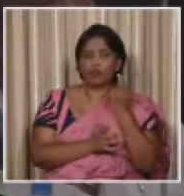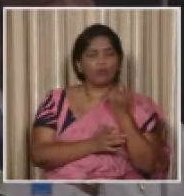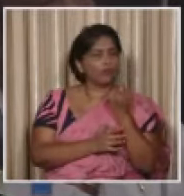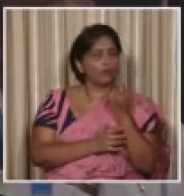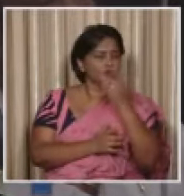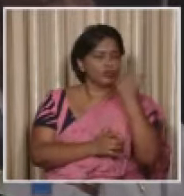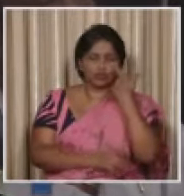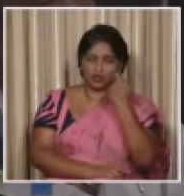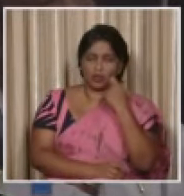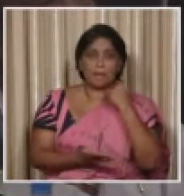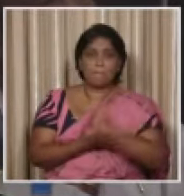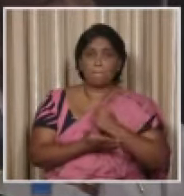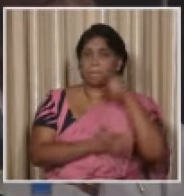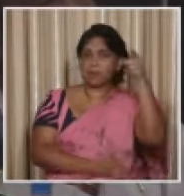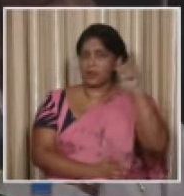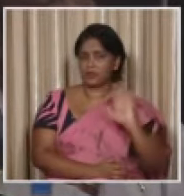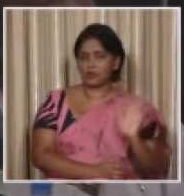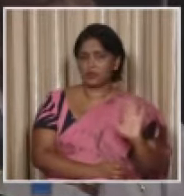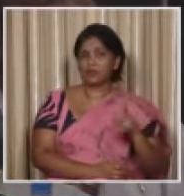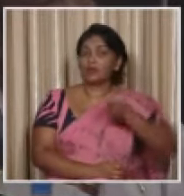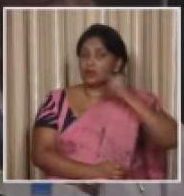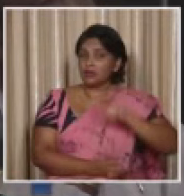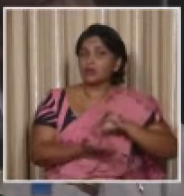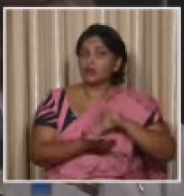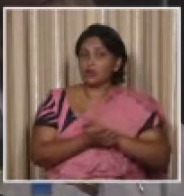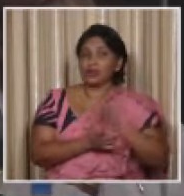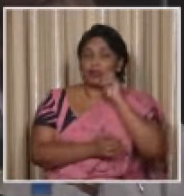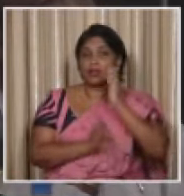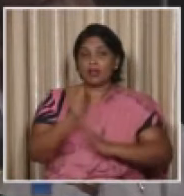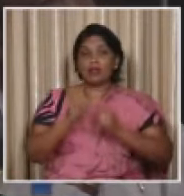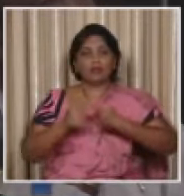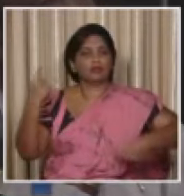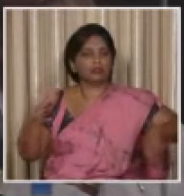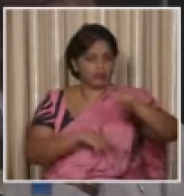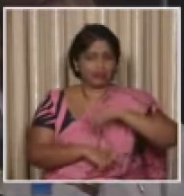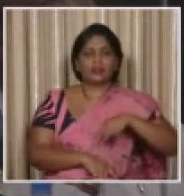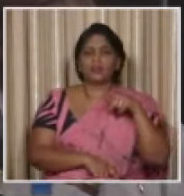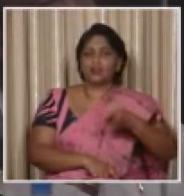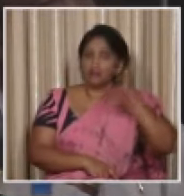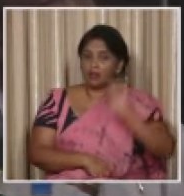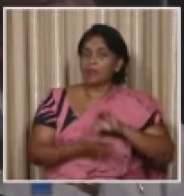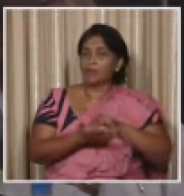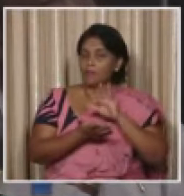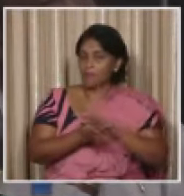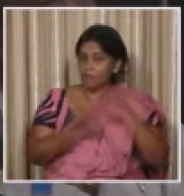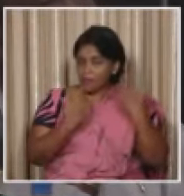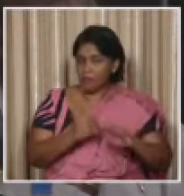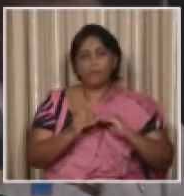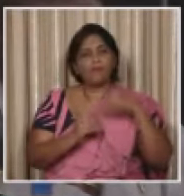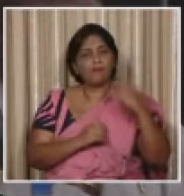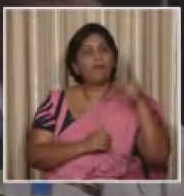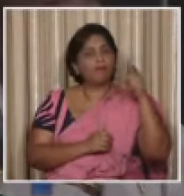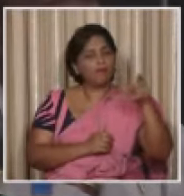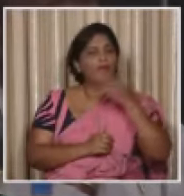මේ සමාවෙන්න මහ බැංකුව විසින් නෙමෙයි. ඒ තීරණය ගන්න මහජන නියෝජිතයන් විසින්. ඒ තීරණය ගත්තයින් පස්සේ